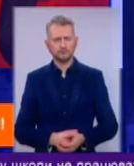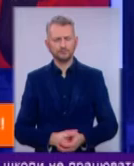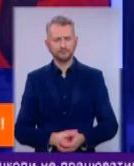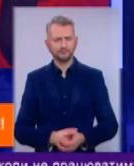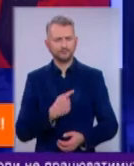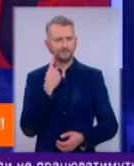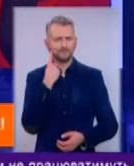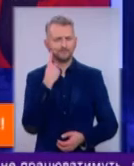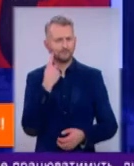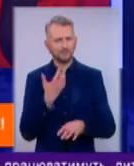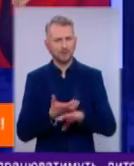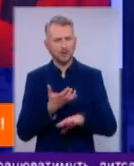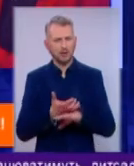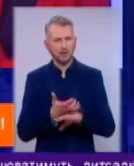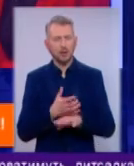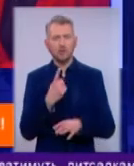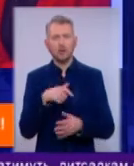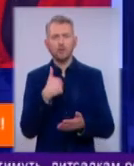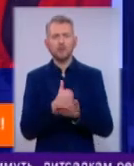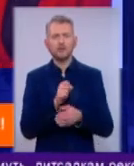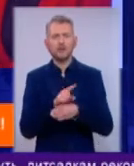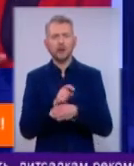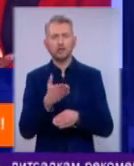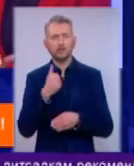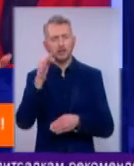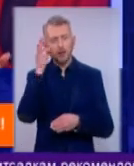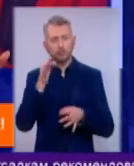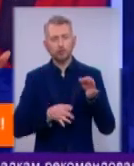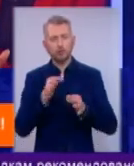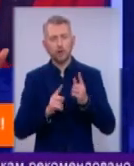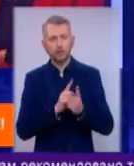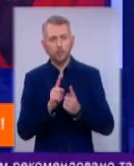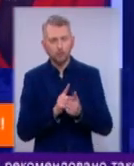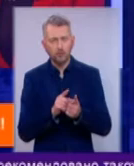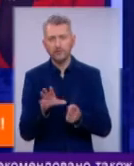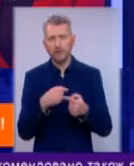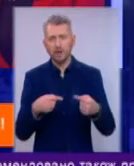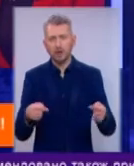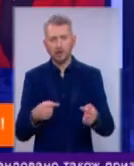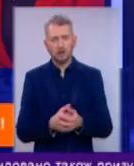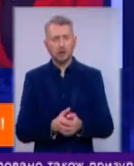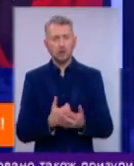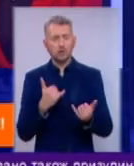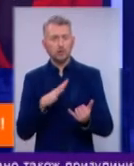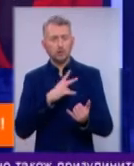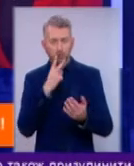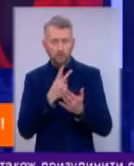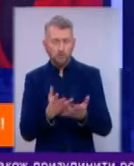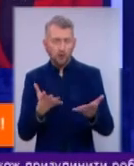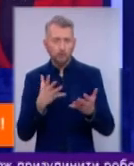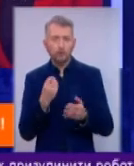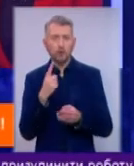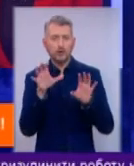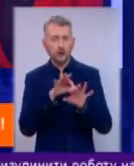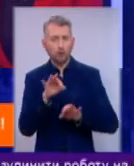позбавитися на суддів, і це йому одна з головних задач, давайте згадаємо судову реформу і все решта. Знаєте, сьогодні ви показали ще один законопроект,